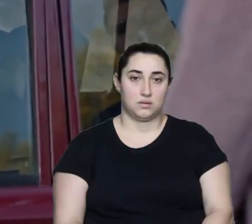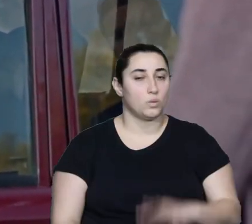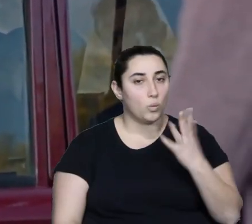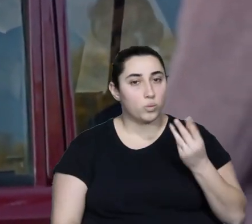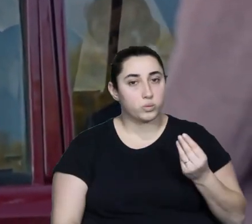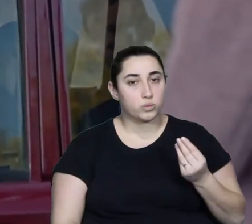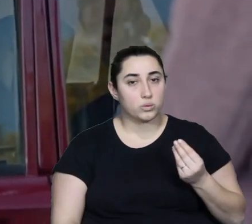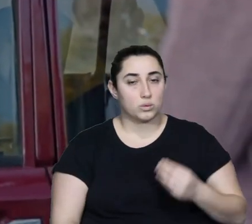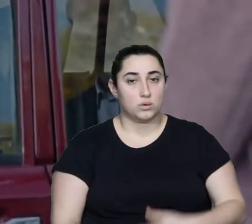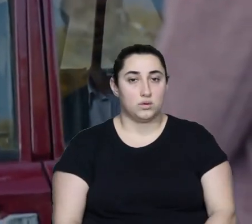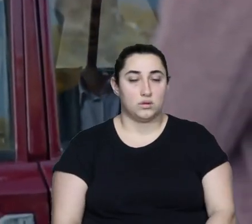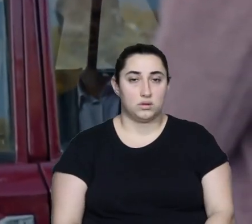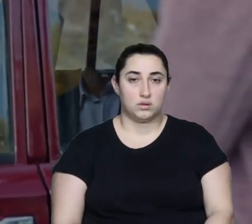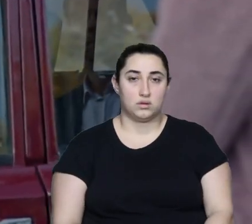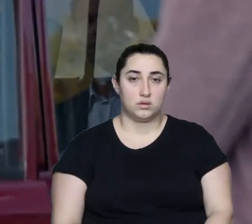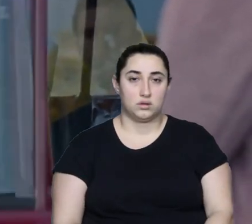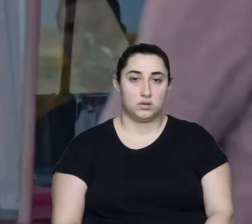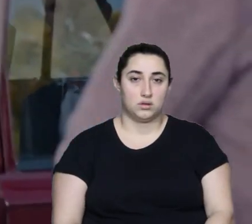Ne oldu?